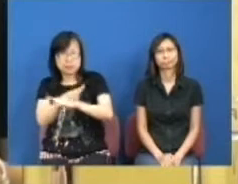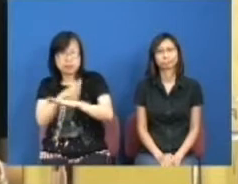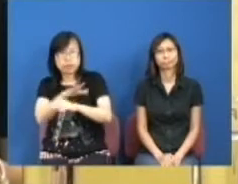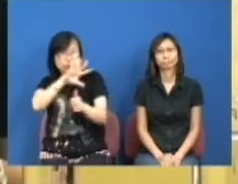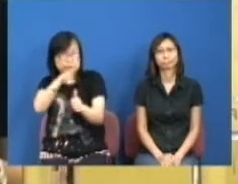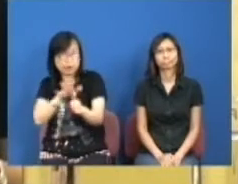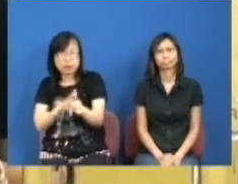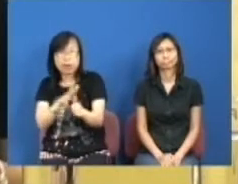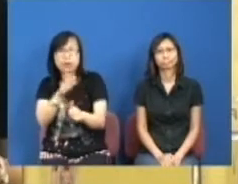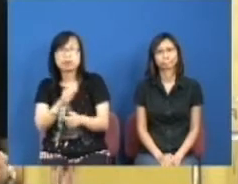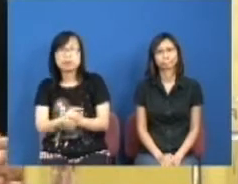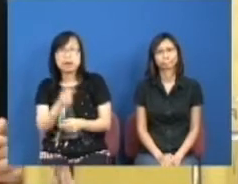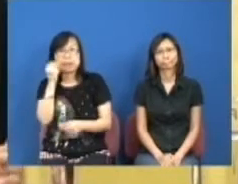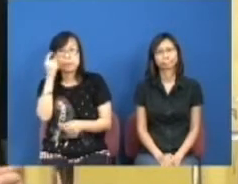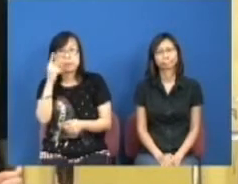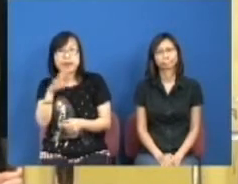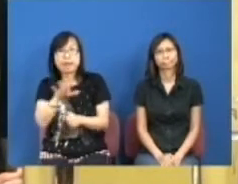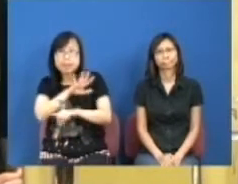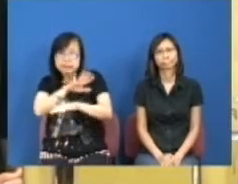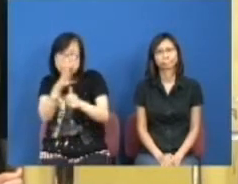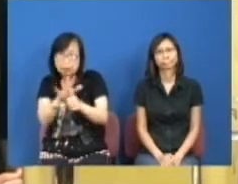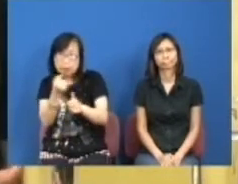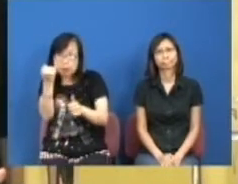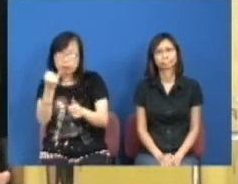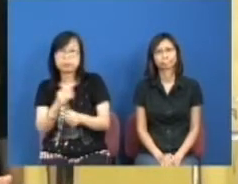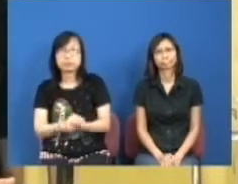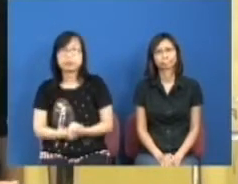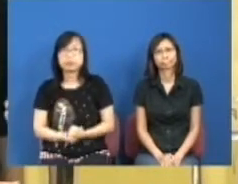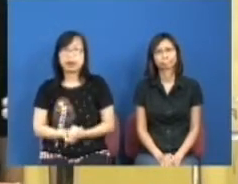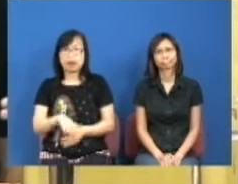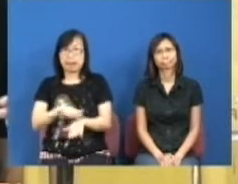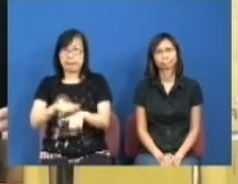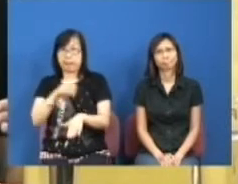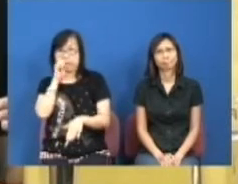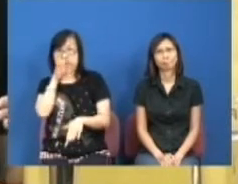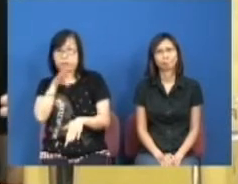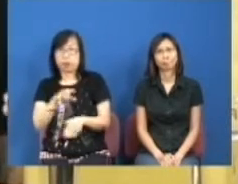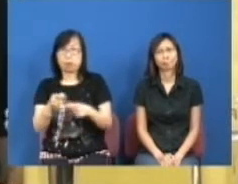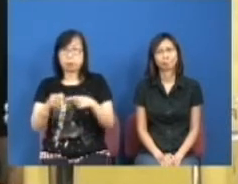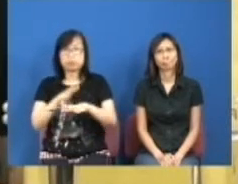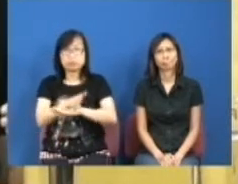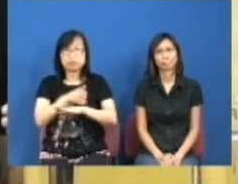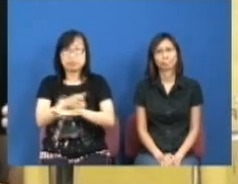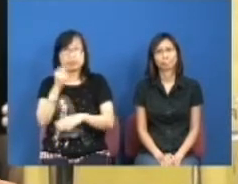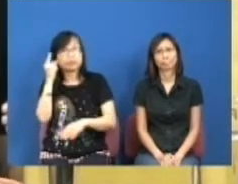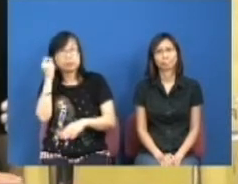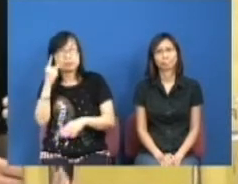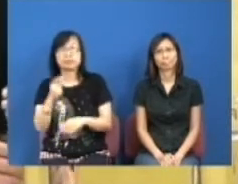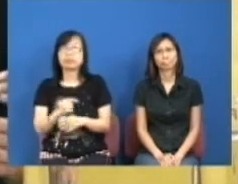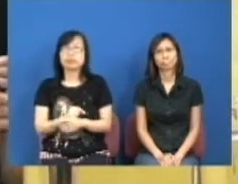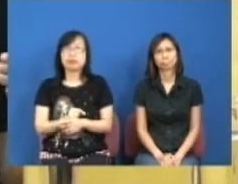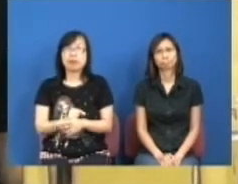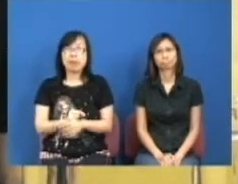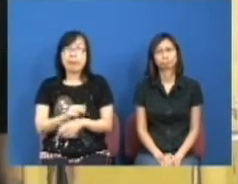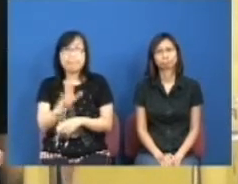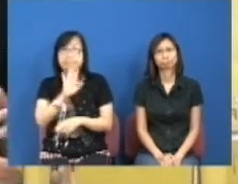響，特別是即不良的影響，當然。但是我們剛才正正就提到香港公民社會其中一個特色，就是它不